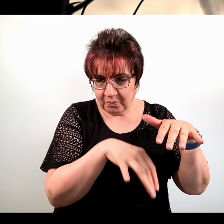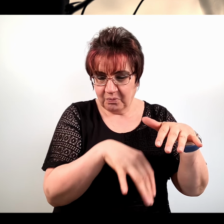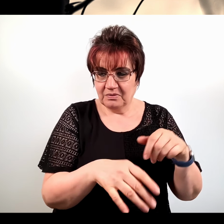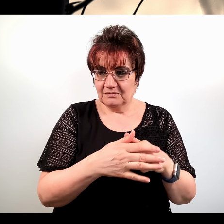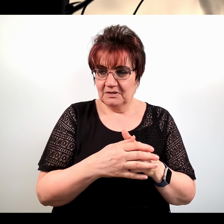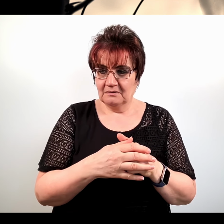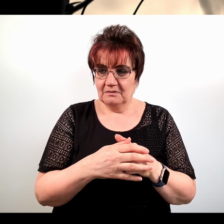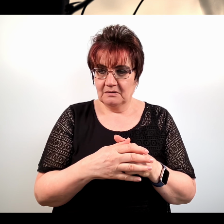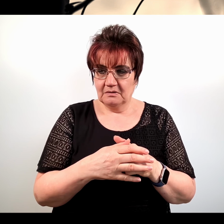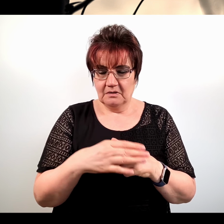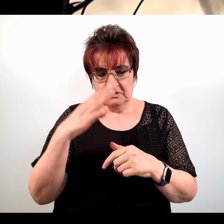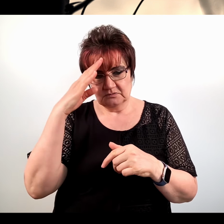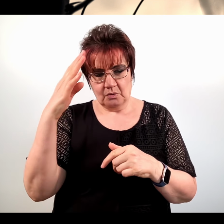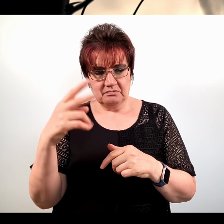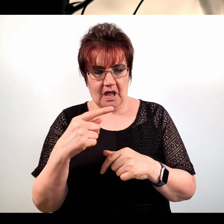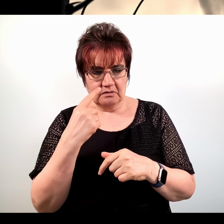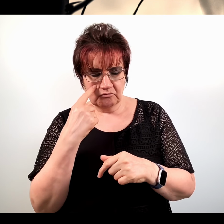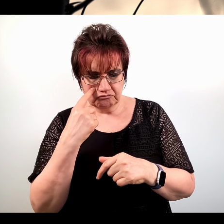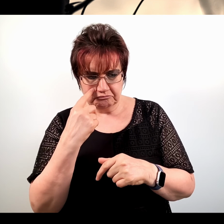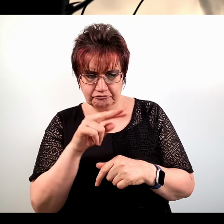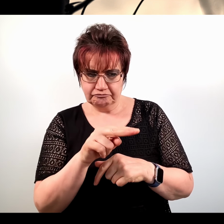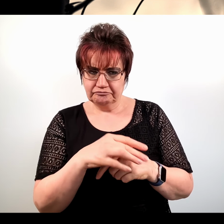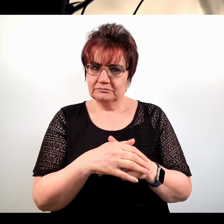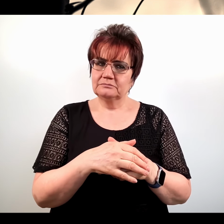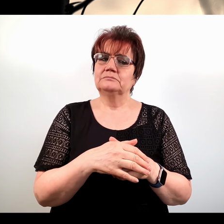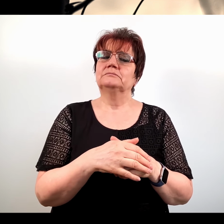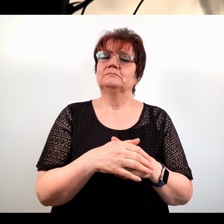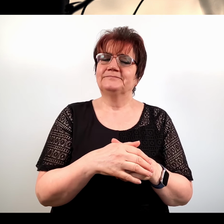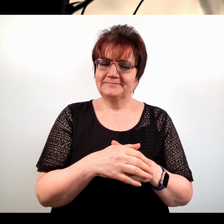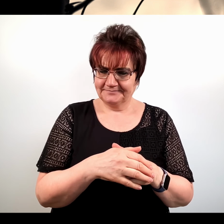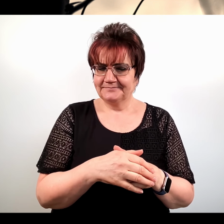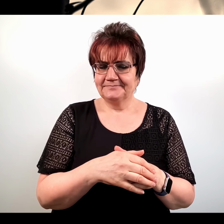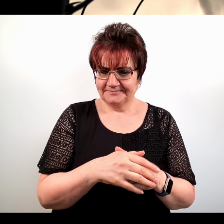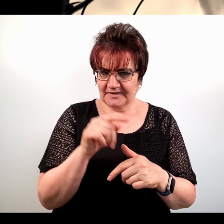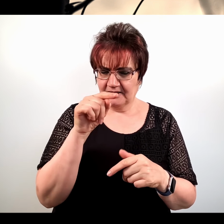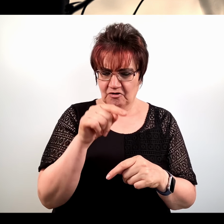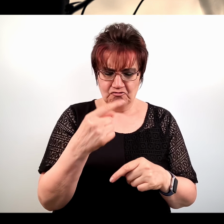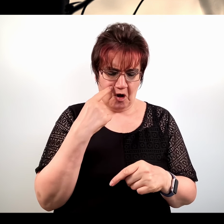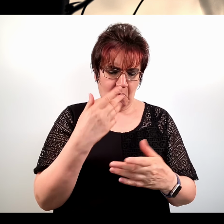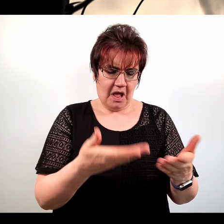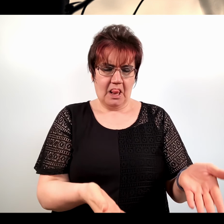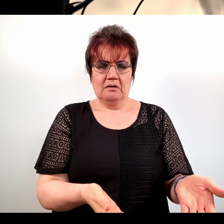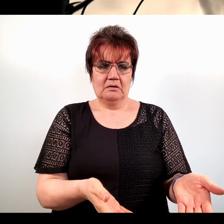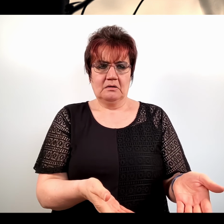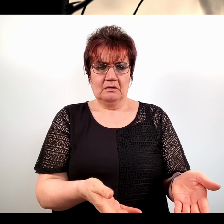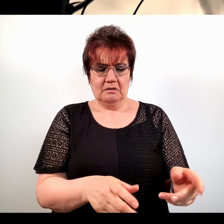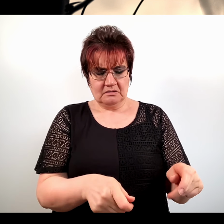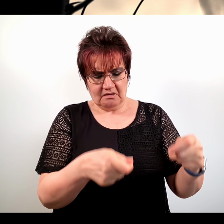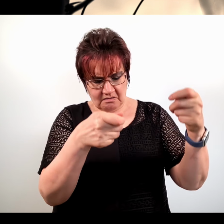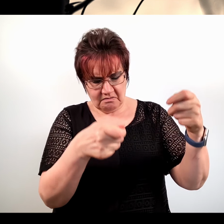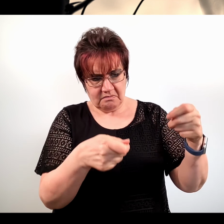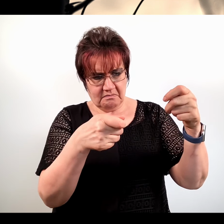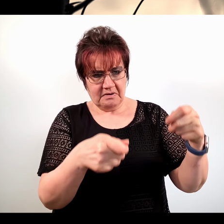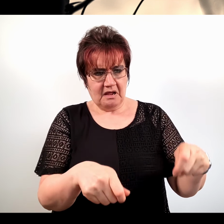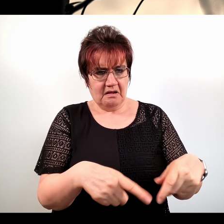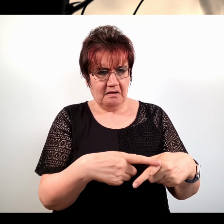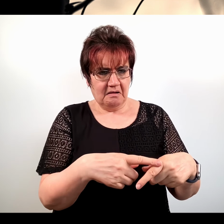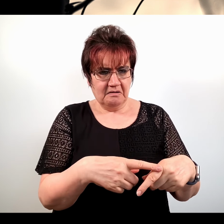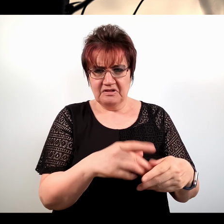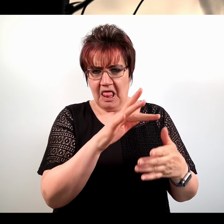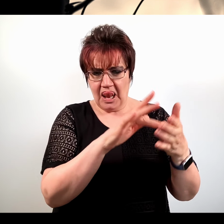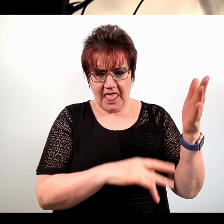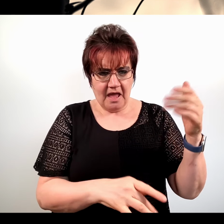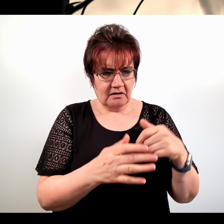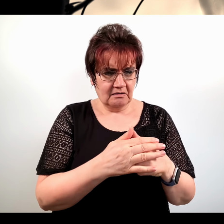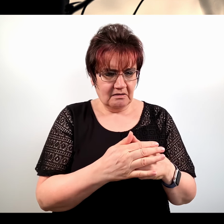Der Soldat schaute den Teufel an und sagte zu ihm, »Na, schau dir diese Katastrophe an! Du bist ja noch